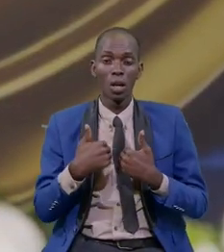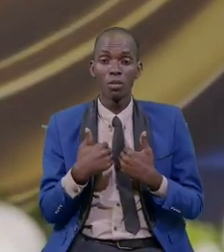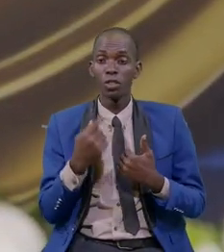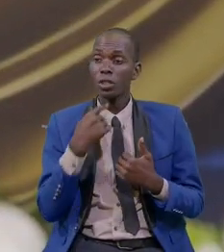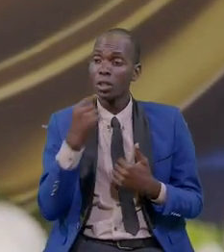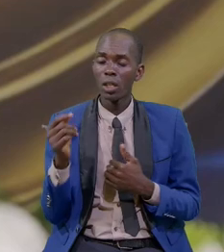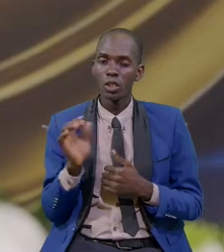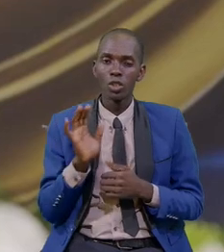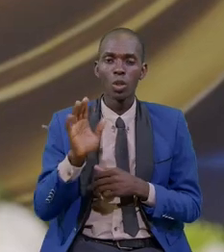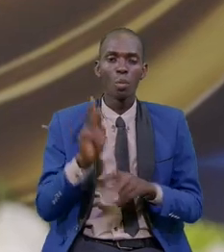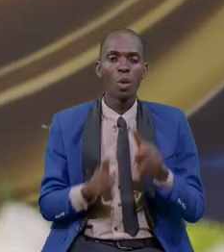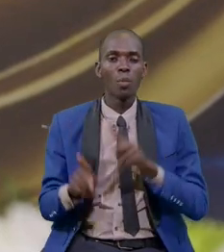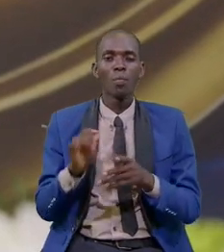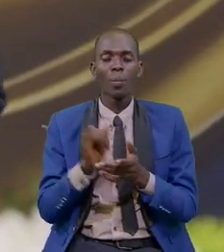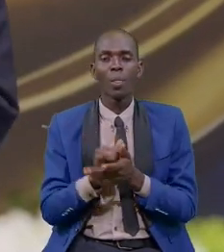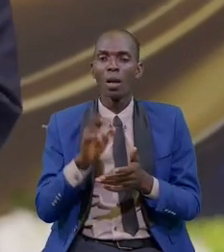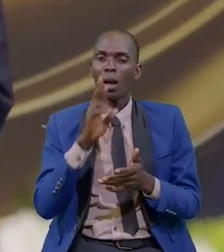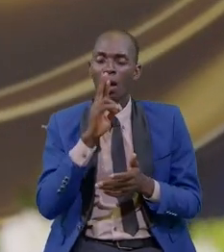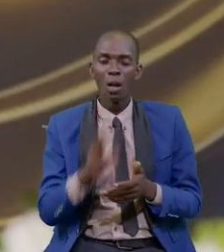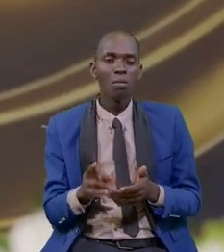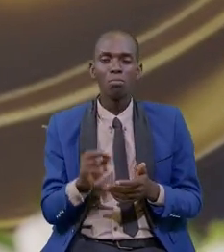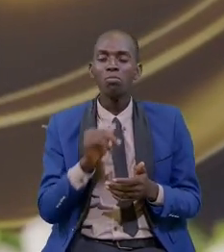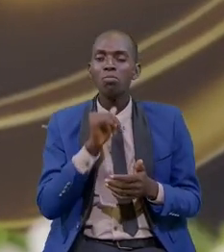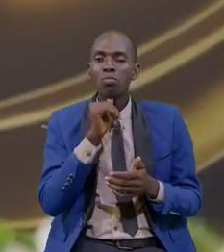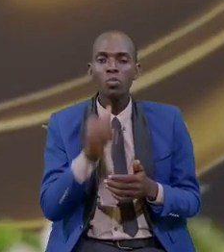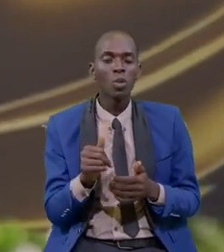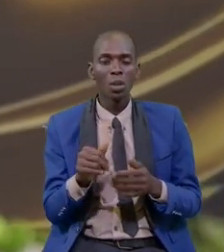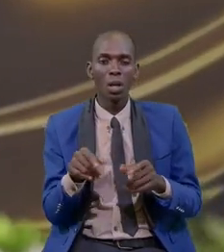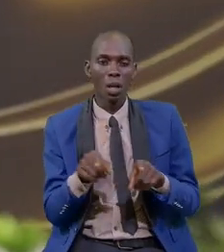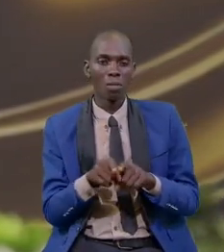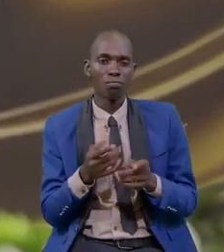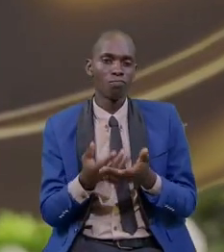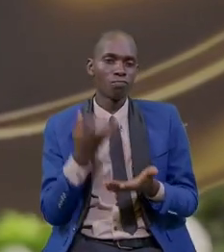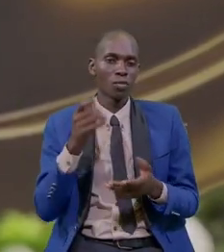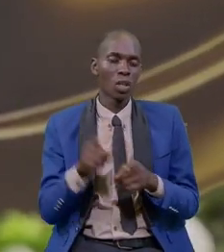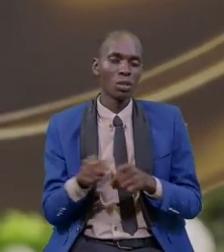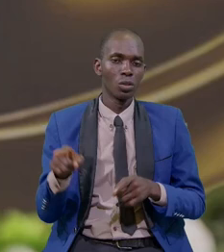aidez les gens qui sont les moins privilégiés que vous êtes. Et il est en train de nous dire